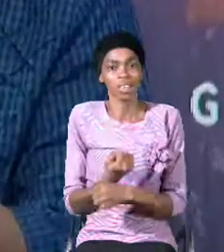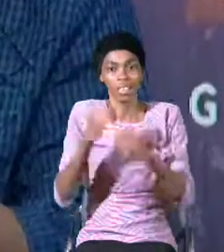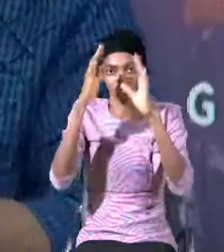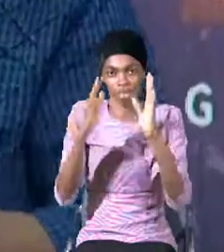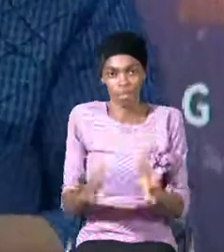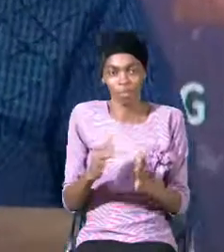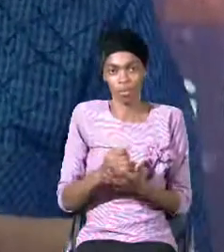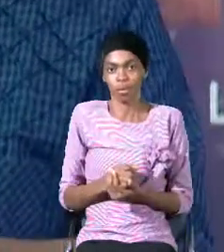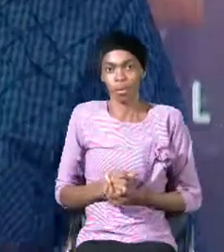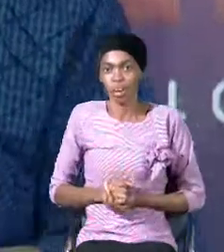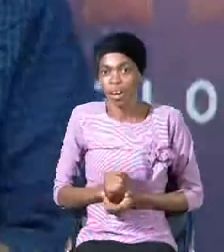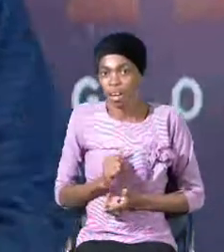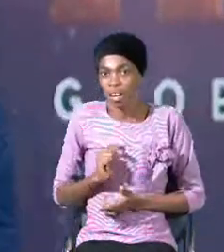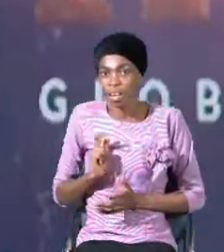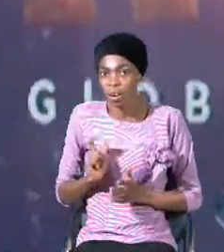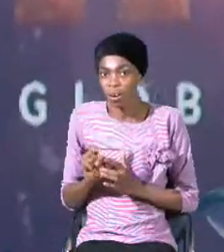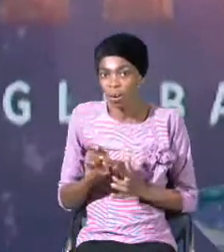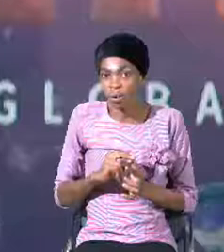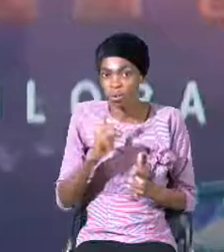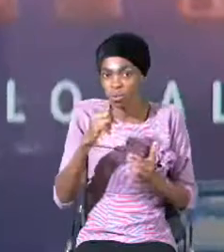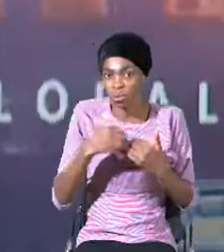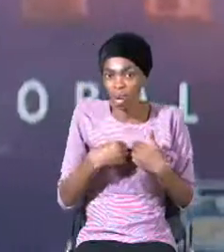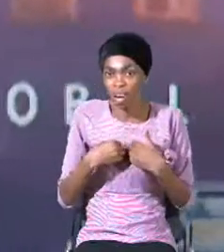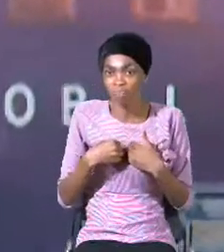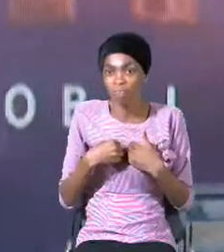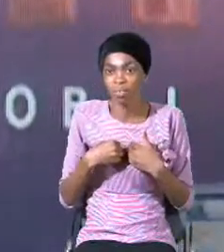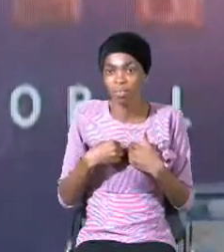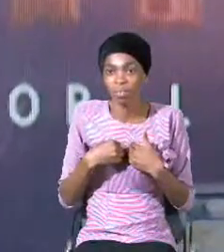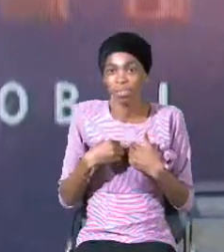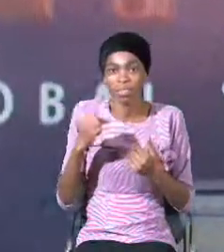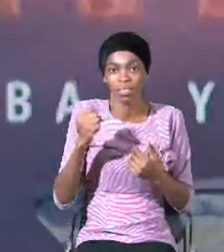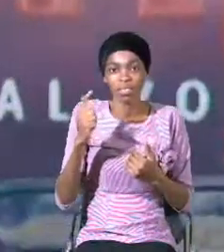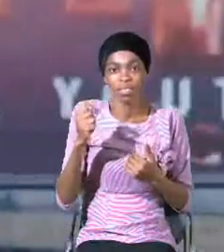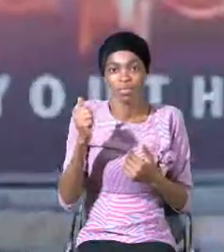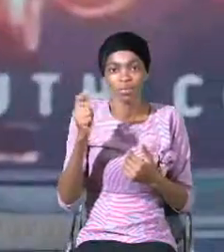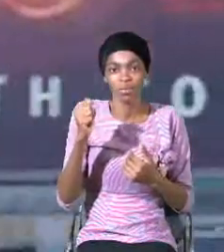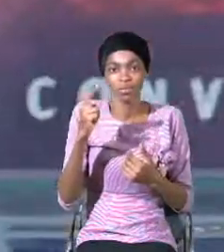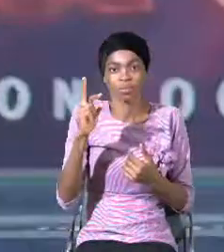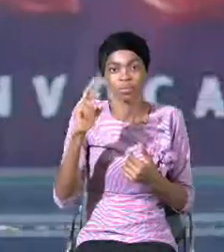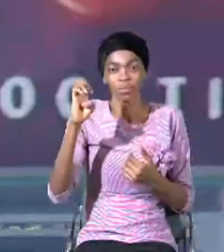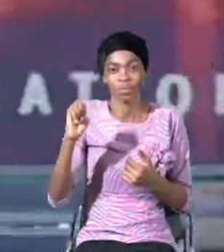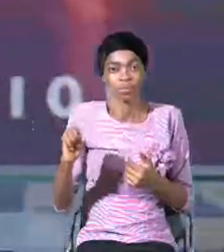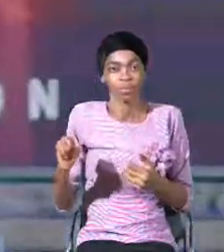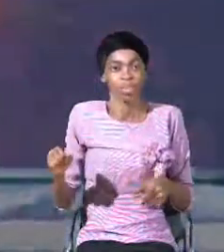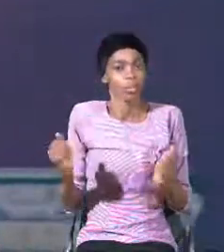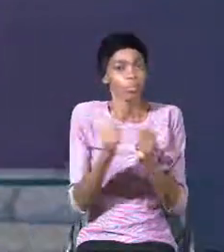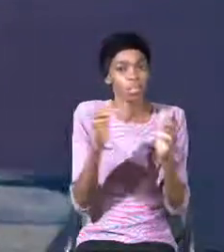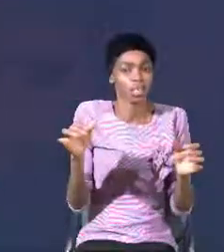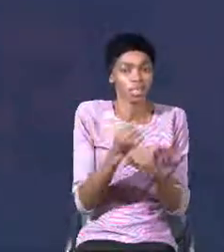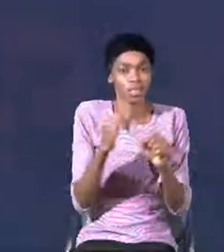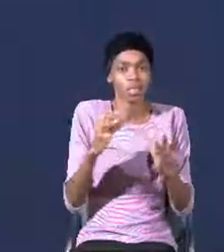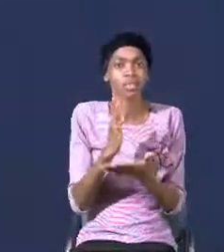De peur que tu n'aies de statut sans un sauveur. Il y a des gens, j'ai